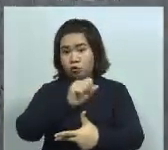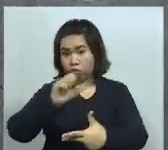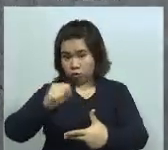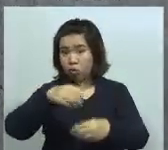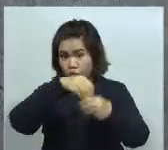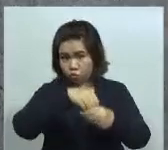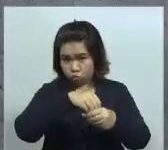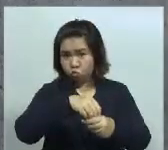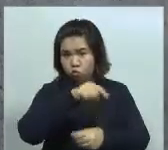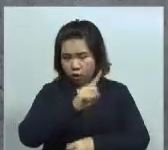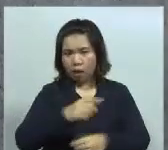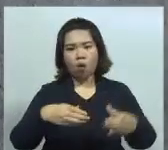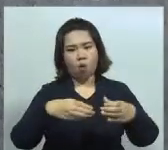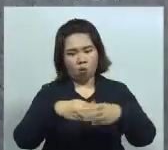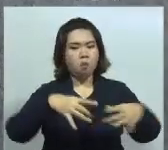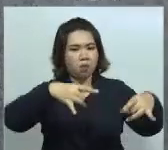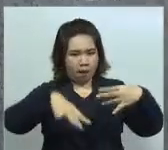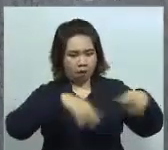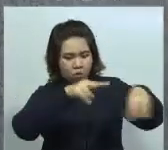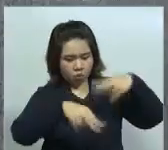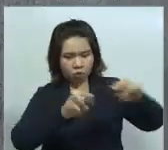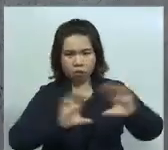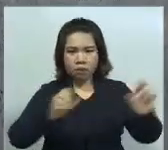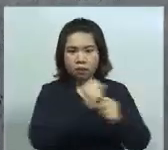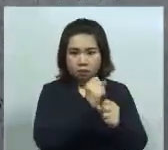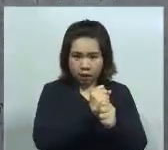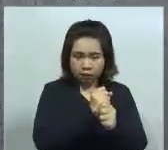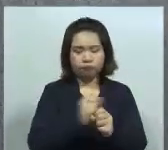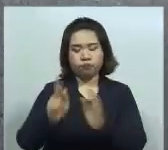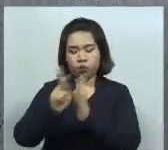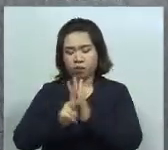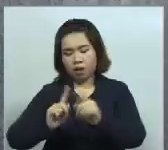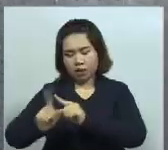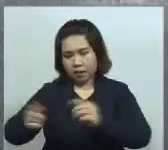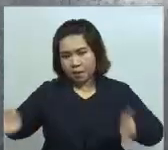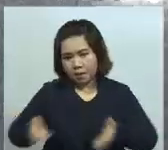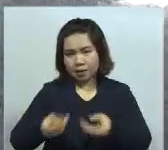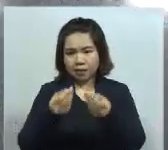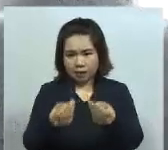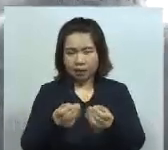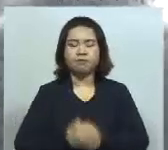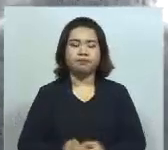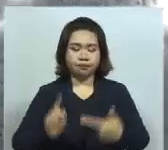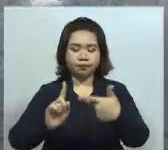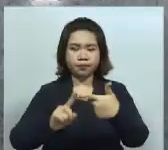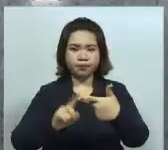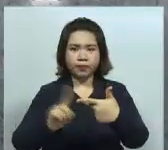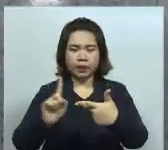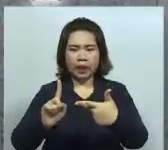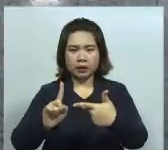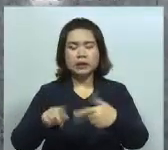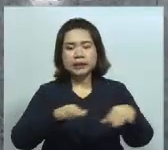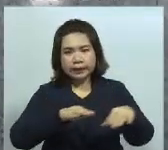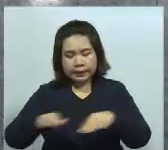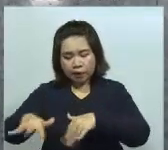าจะทำหน้าที่พรรคฝ่ายค้านตรวจสอบรัฐบาลผลักดันกฎหมายต่างๆเข้าสู่สภาส่วนที่2ก็เตรียมตัวในการเลือกตั้งระ